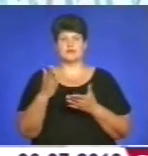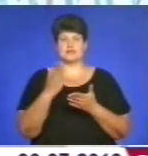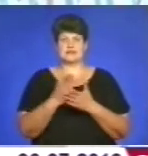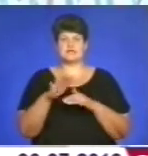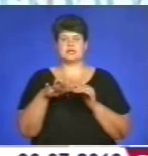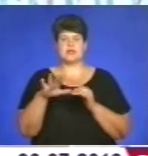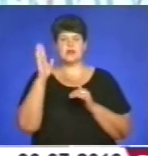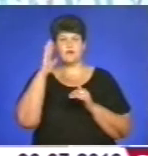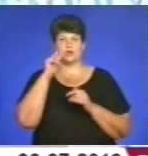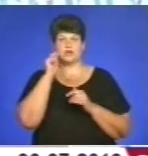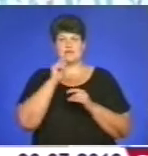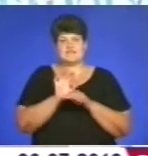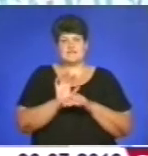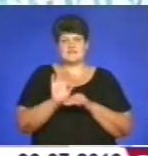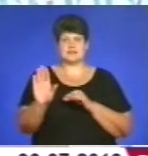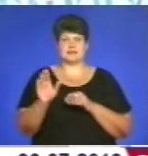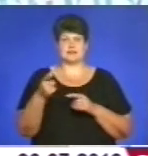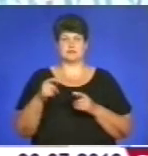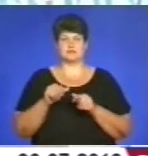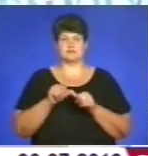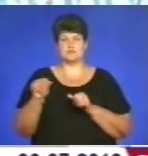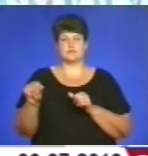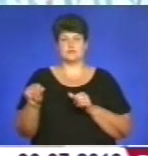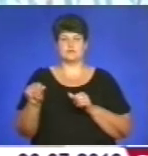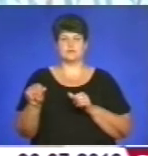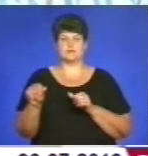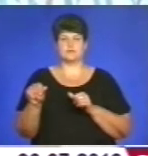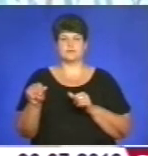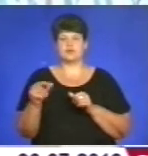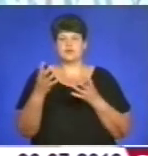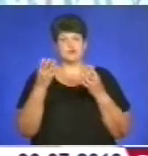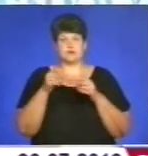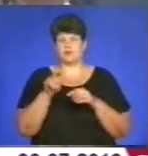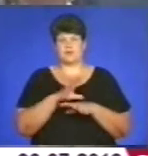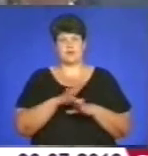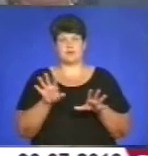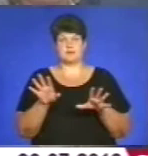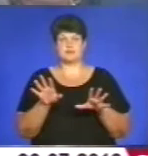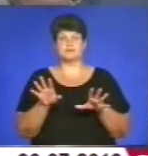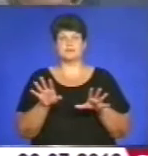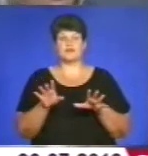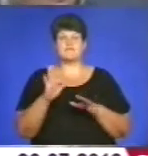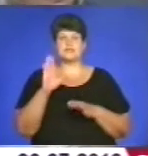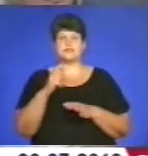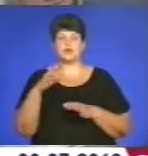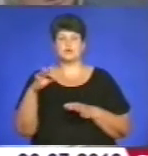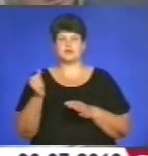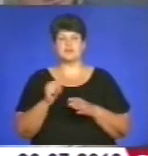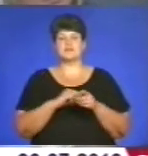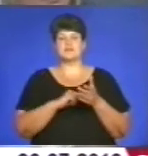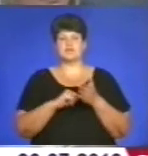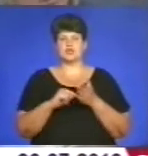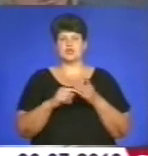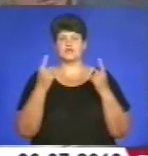и вытеснение их за пределы территориальных вод. Нет, такого еще не случалось. Валентин Хоптян відзначив високий рівень